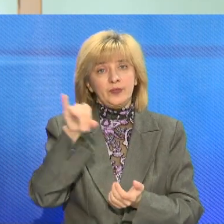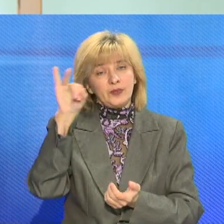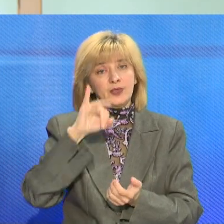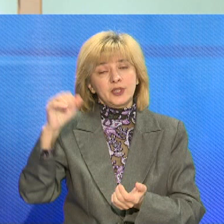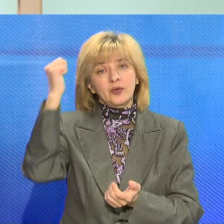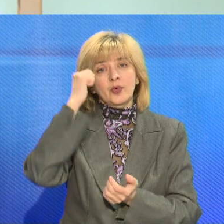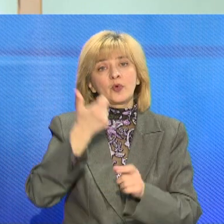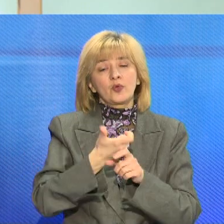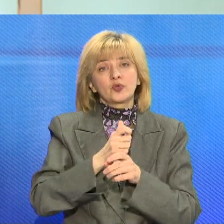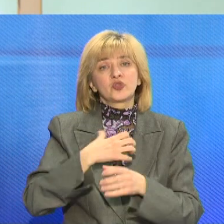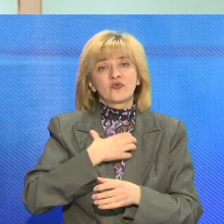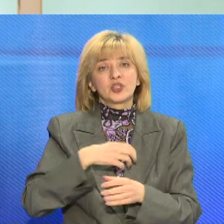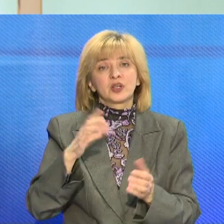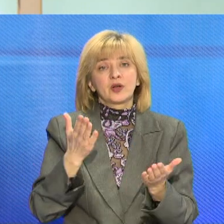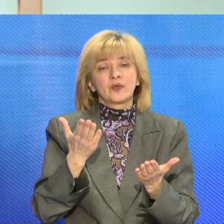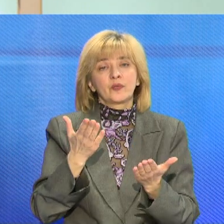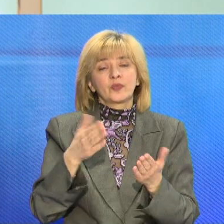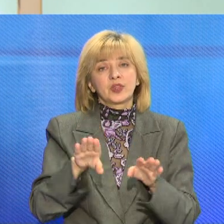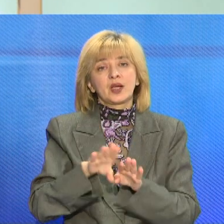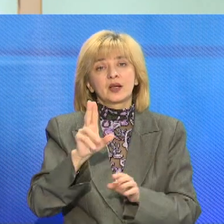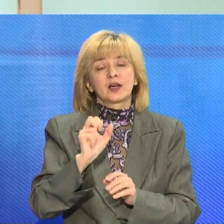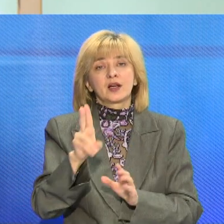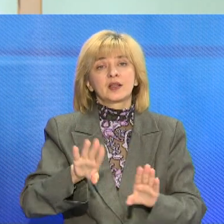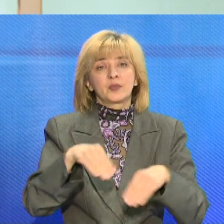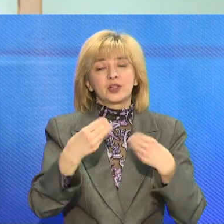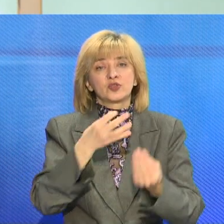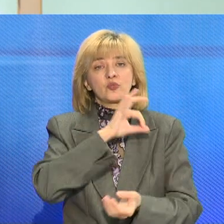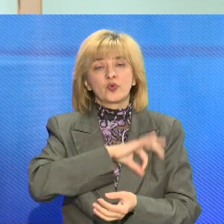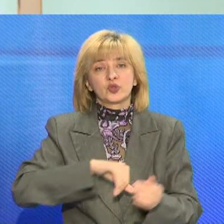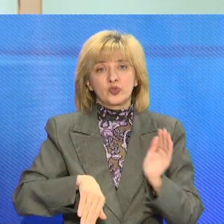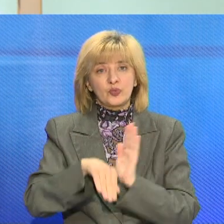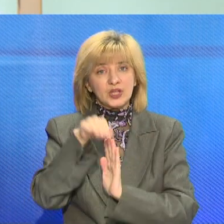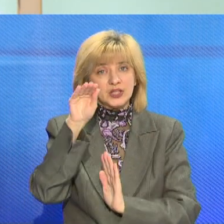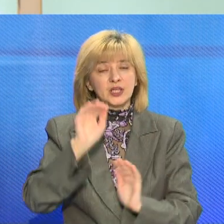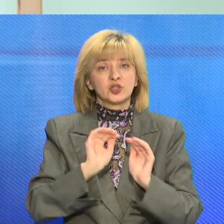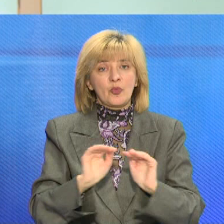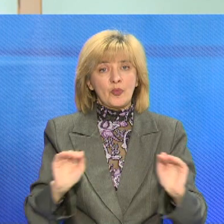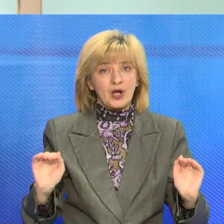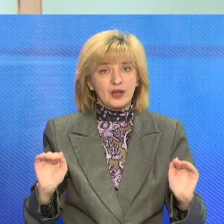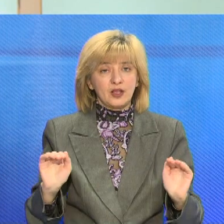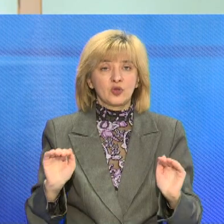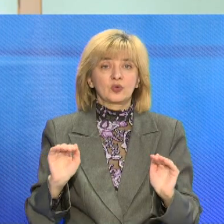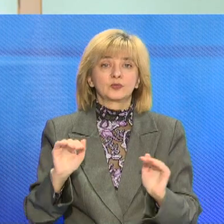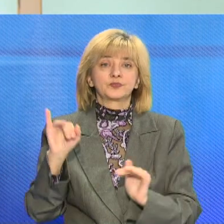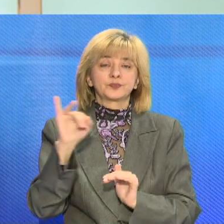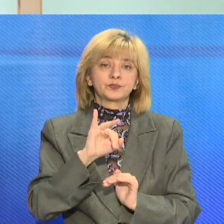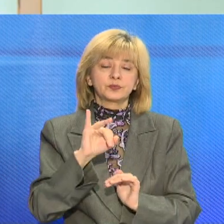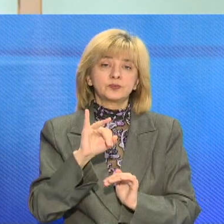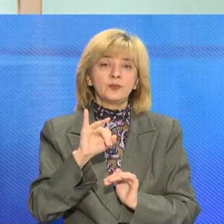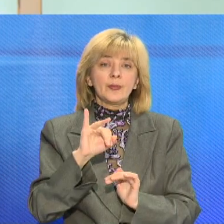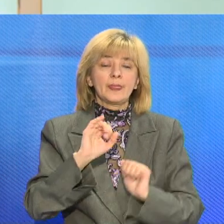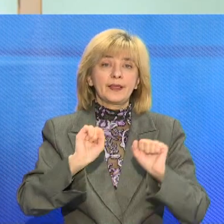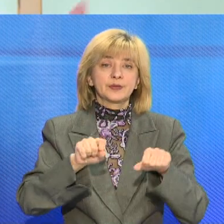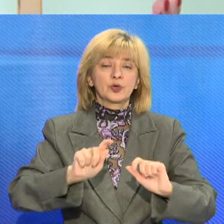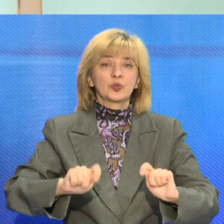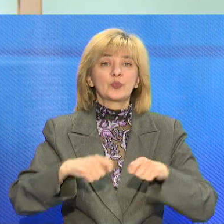так как принесет пользу и подрастающему поколению, они смогут углубить свои знания в этой сфере и, наверное, смогут